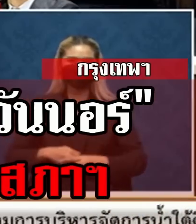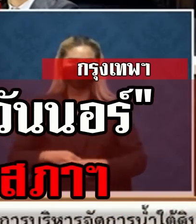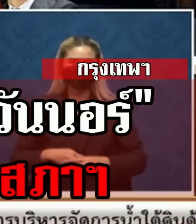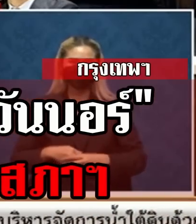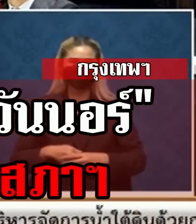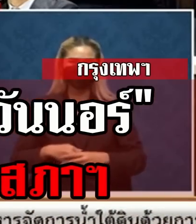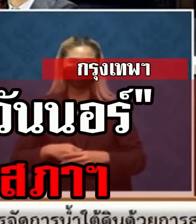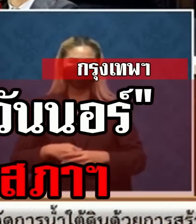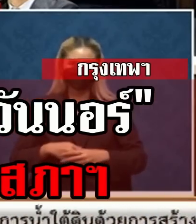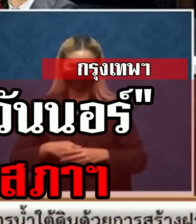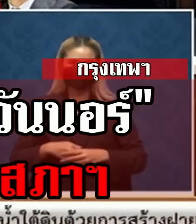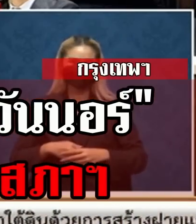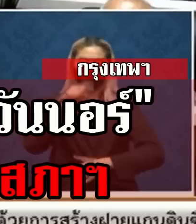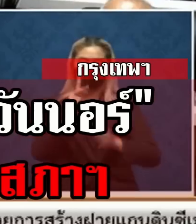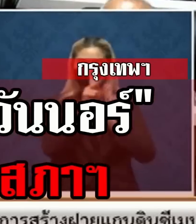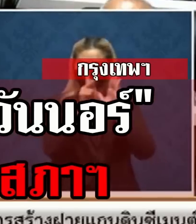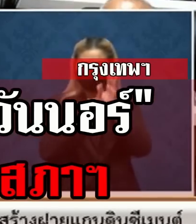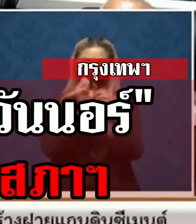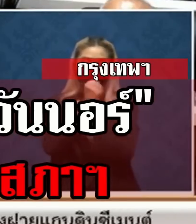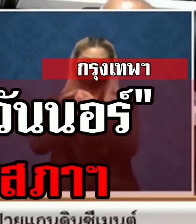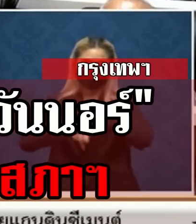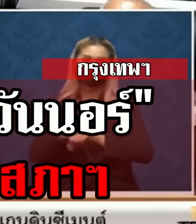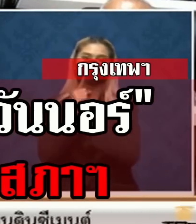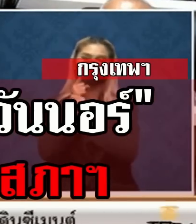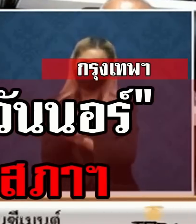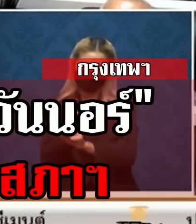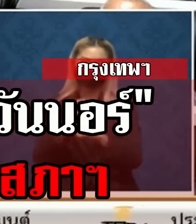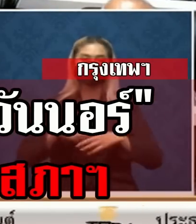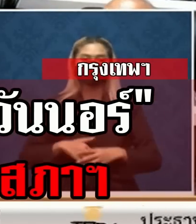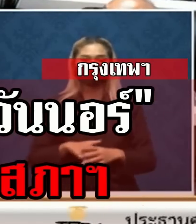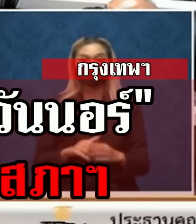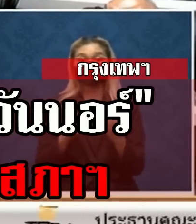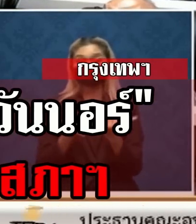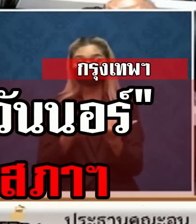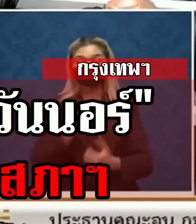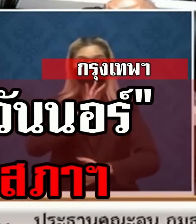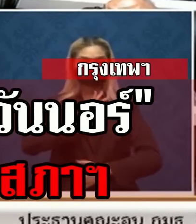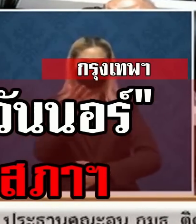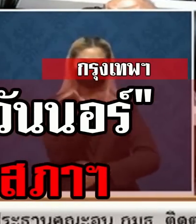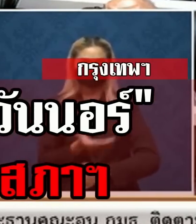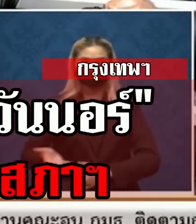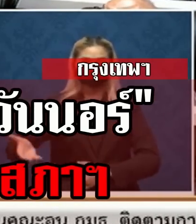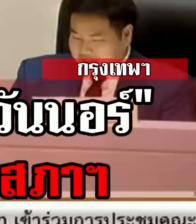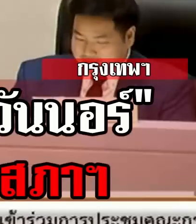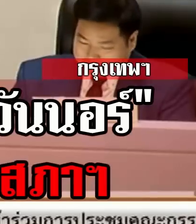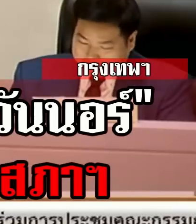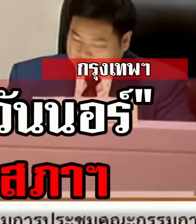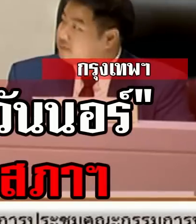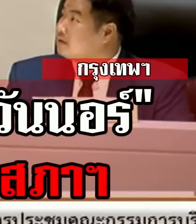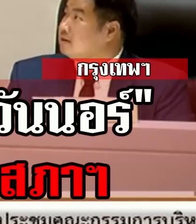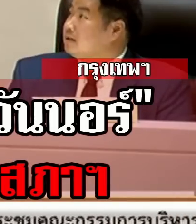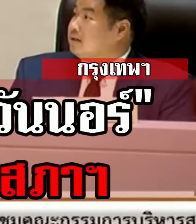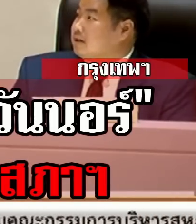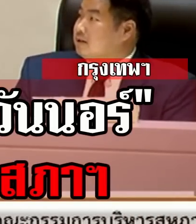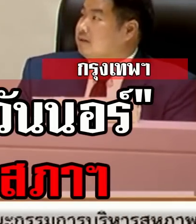แล้วสุดท้ายแล้วเอยคะแนนห่างกันเยอะเลยฟากฝั่ง 8พรรคร่วมรัฐบาลเนี่ยเขามีรวมกัน 312เสียงแล้วเมื่อวาน